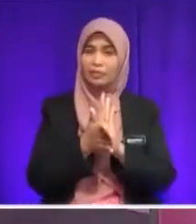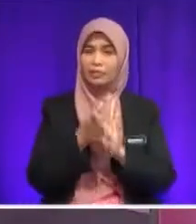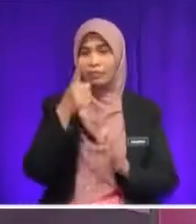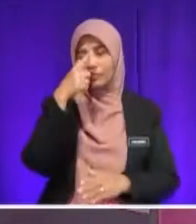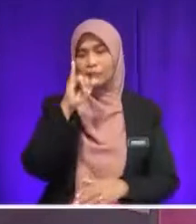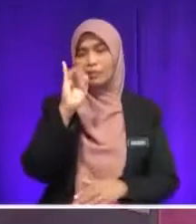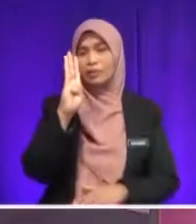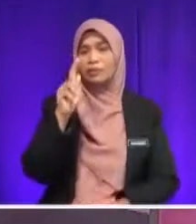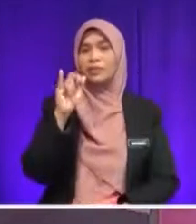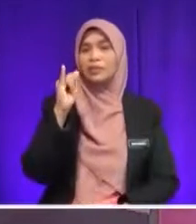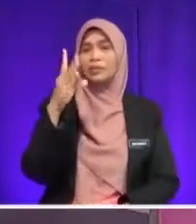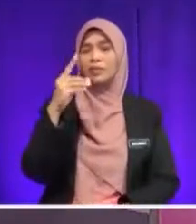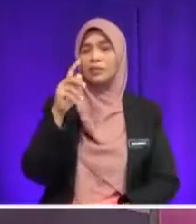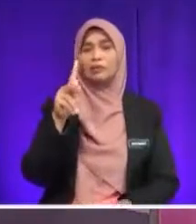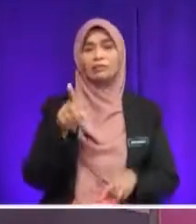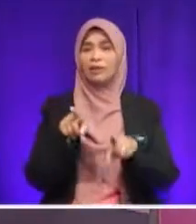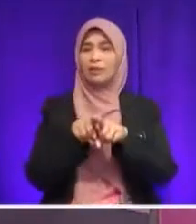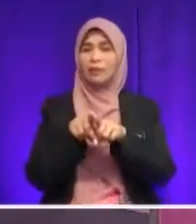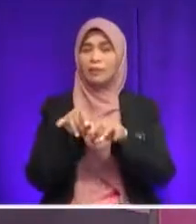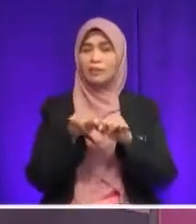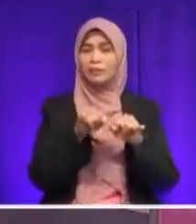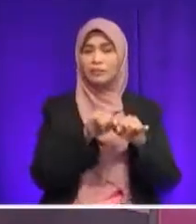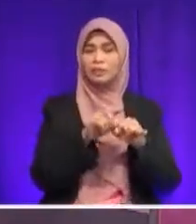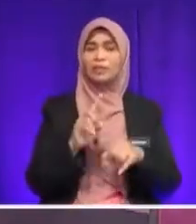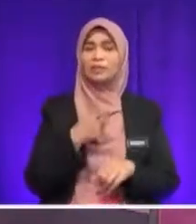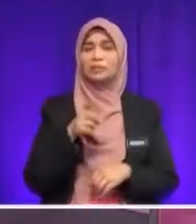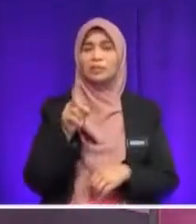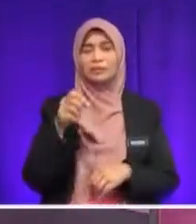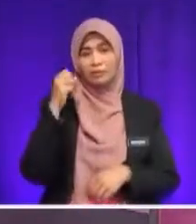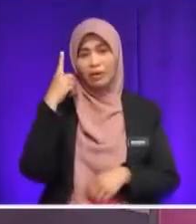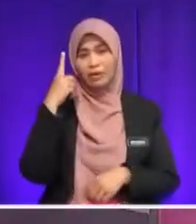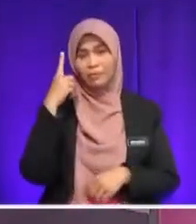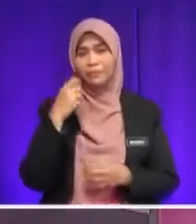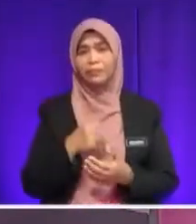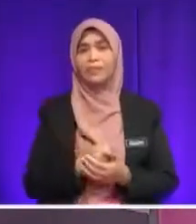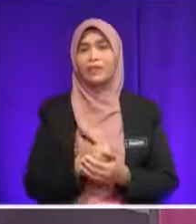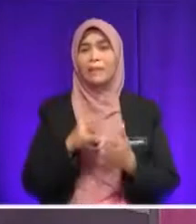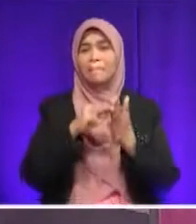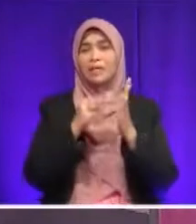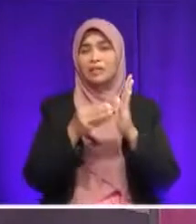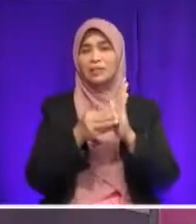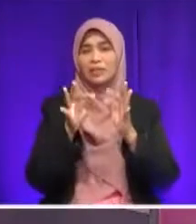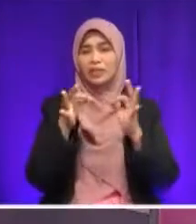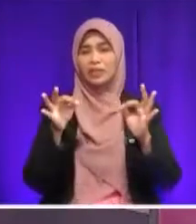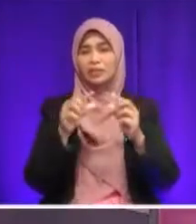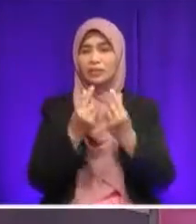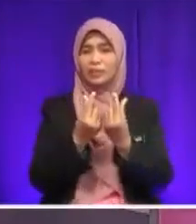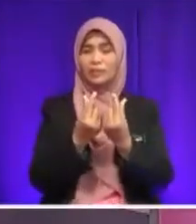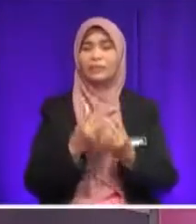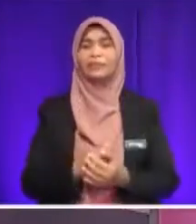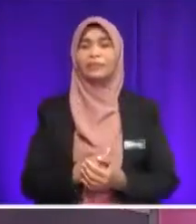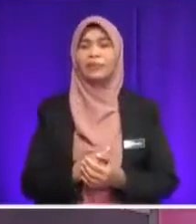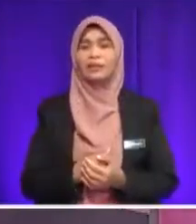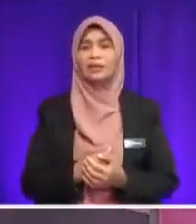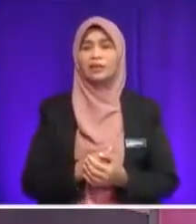Ibtidaiyah di sebenarnya sama juga kita kenal memahami sebenarnya maksud ayat al-qur'an sebab tadi